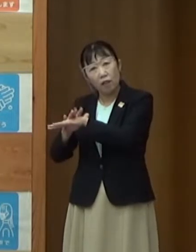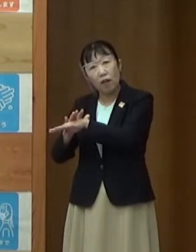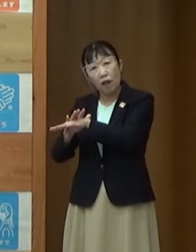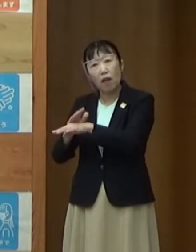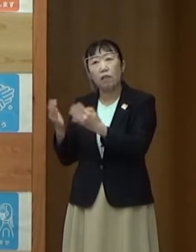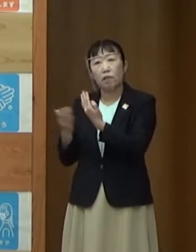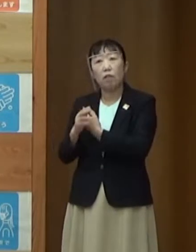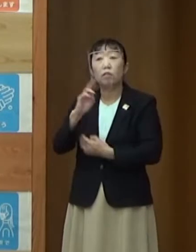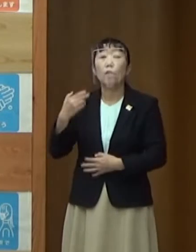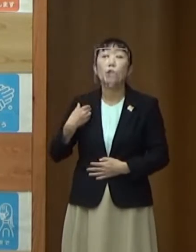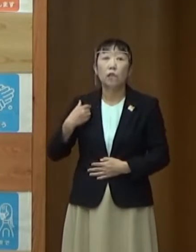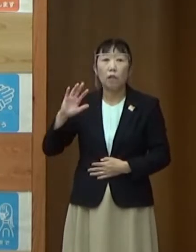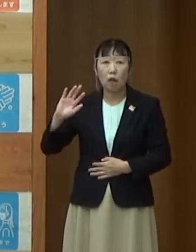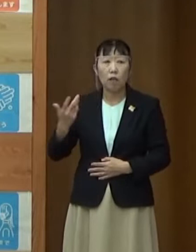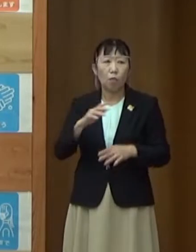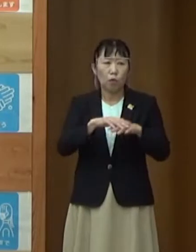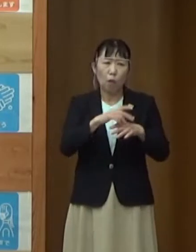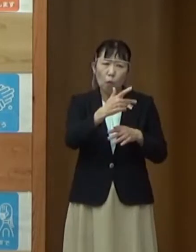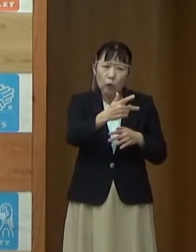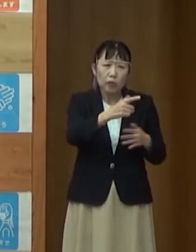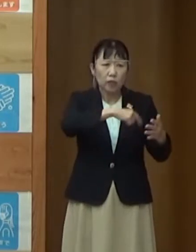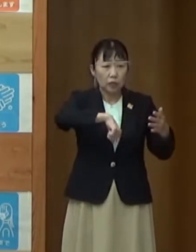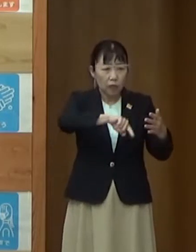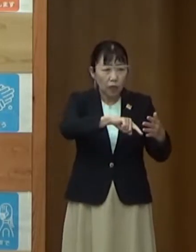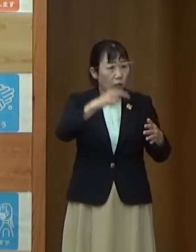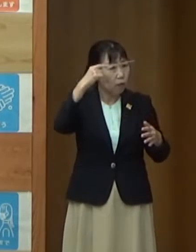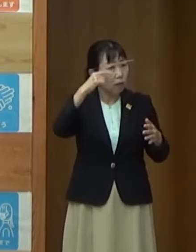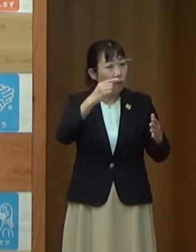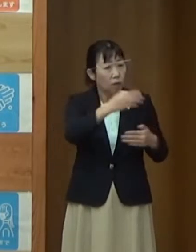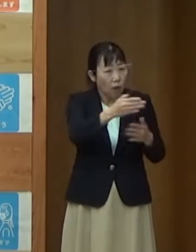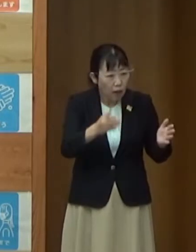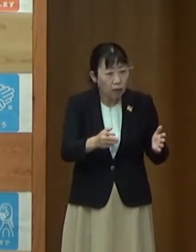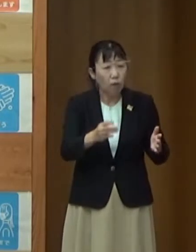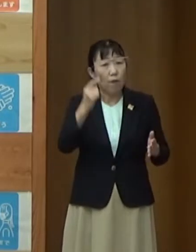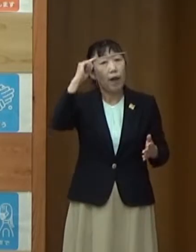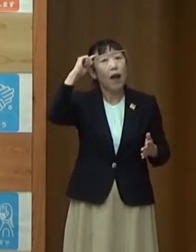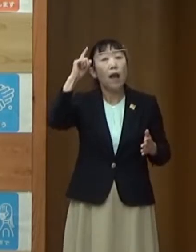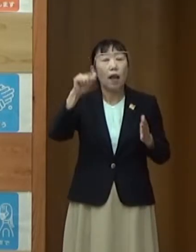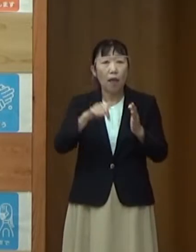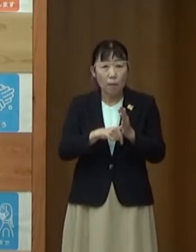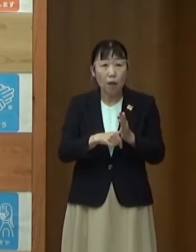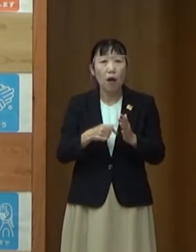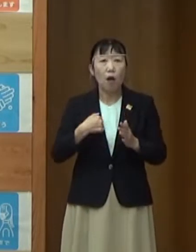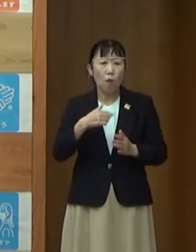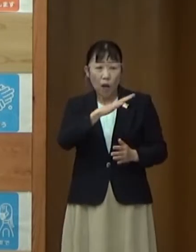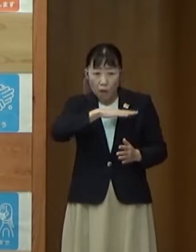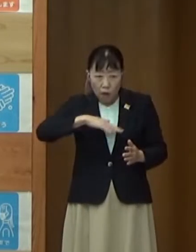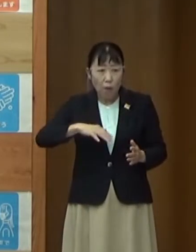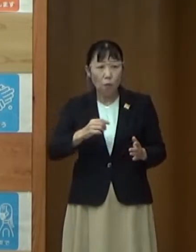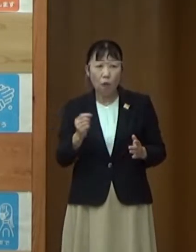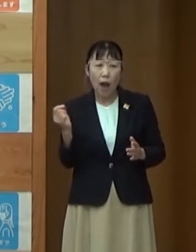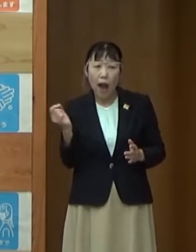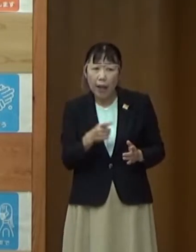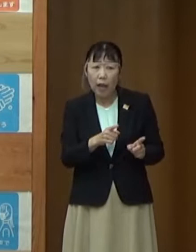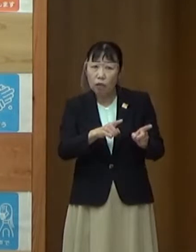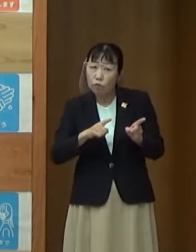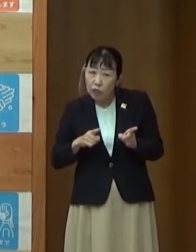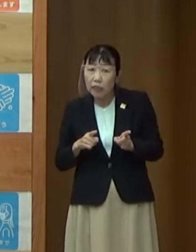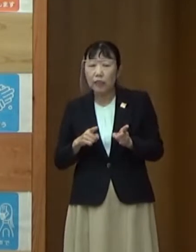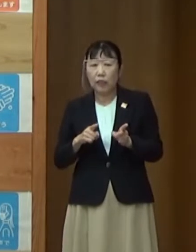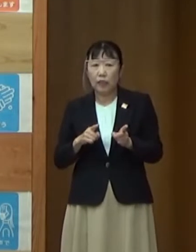幌での先ほど申し上げたような視点で考えると、我々としてはやっぱり早めの対策を講じた方